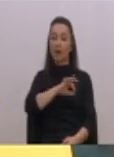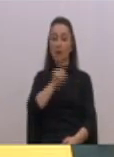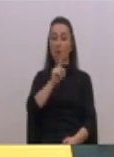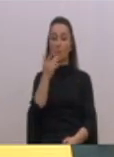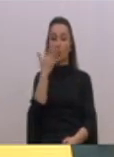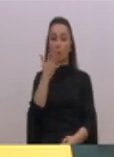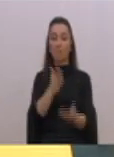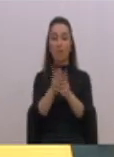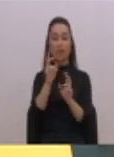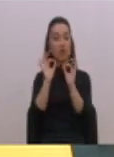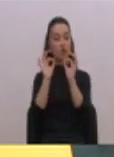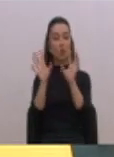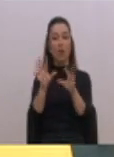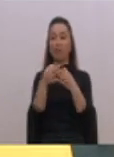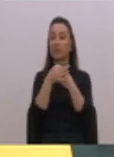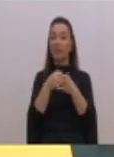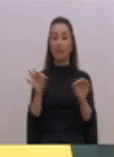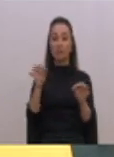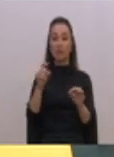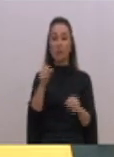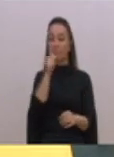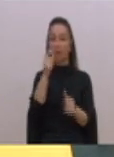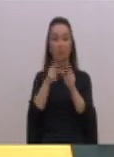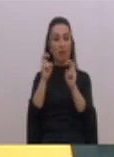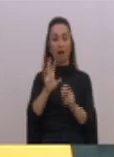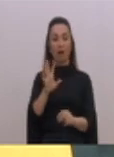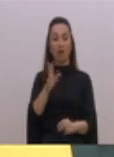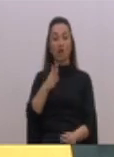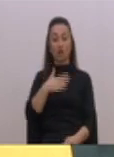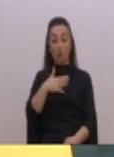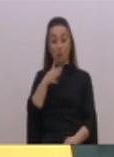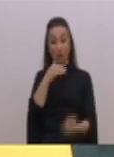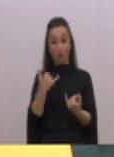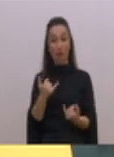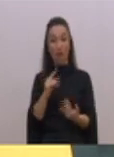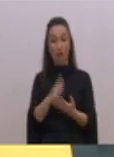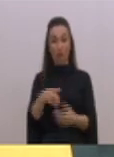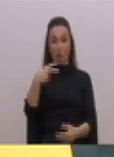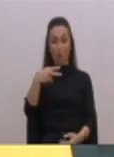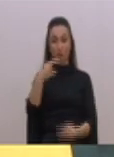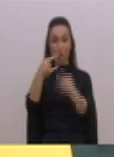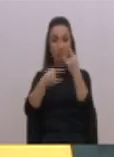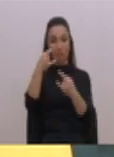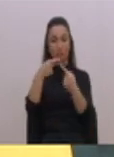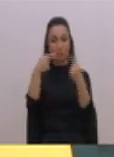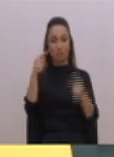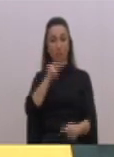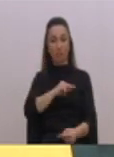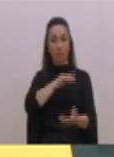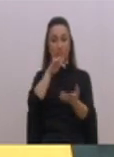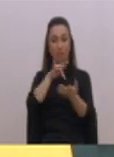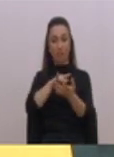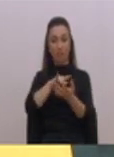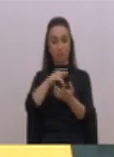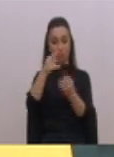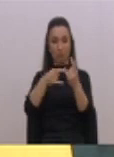პოლიტიკური მიზნებისთვის ეს არ არის თავისუფალი მედია. Ჩვენ დროს კი რა ხდება? 20 მედია საშუალებაა ქვეყნის მასშტაბით